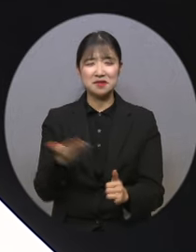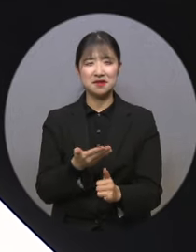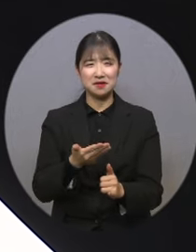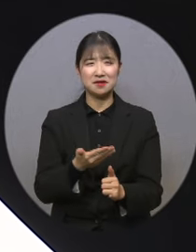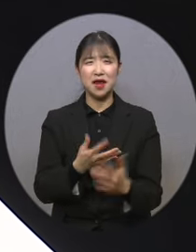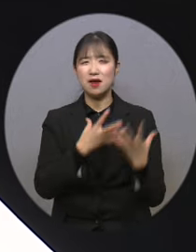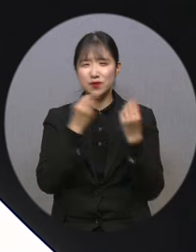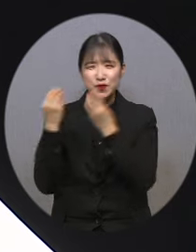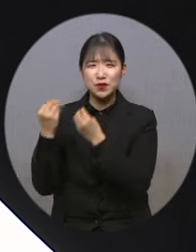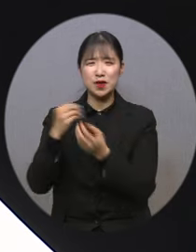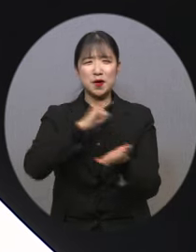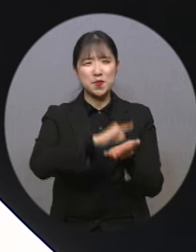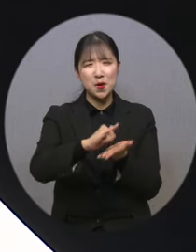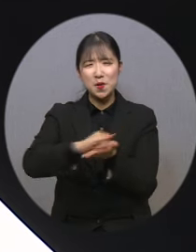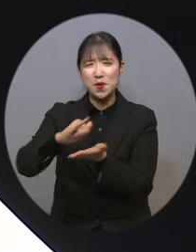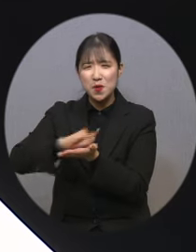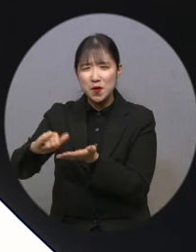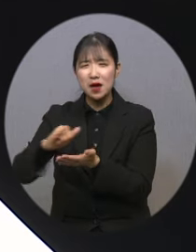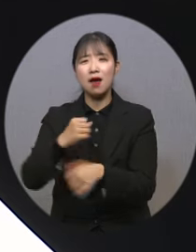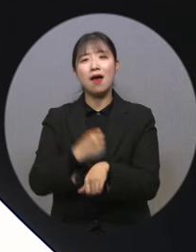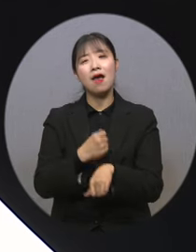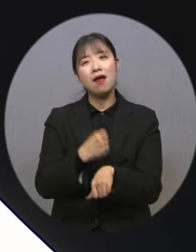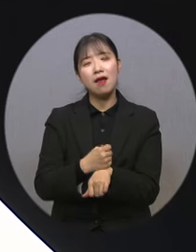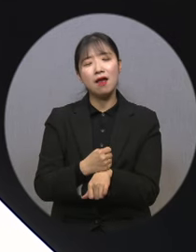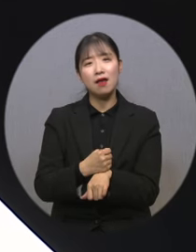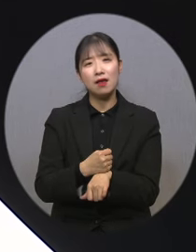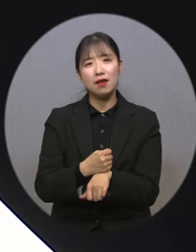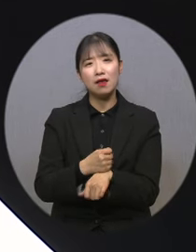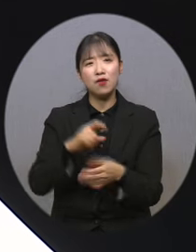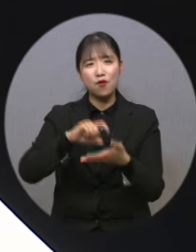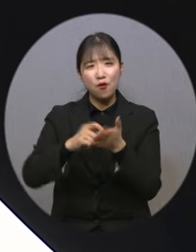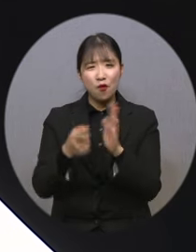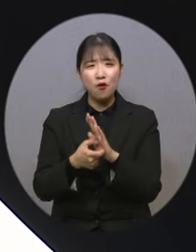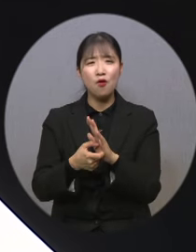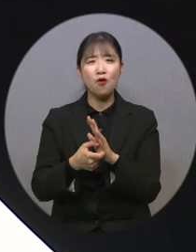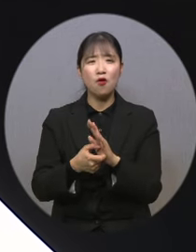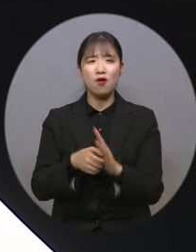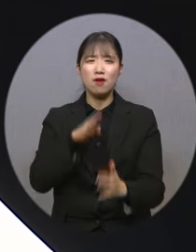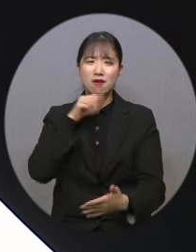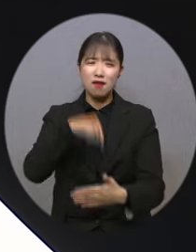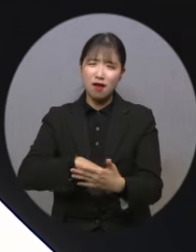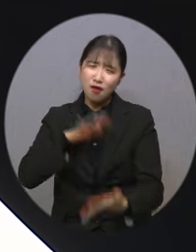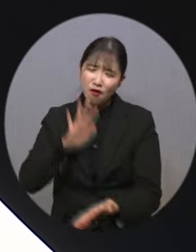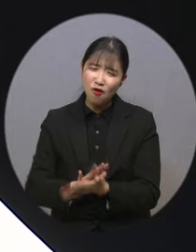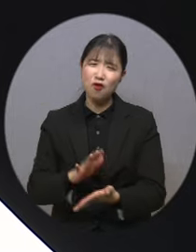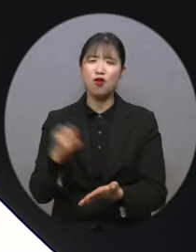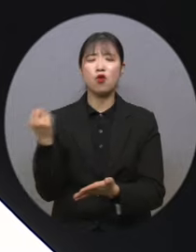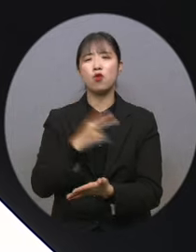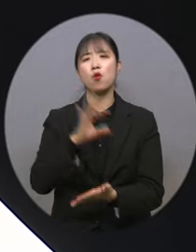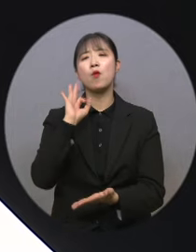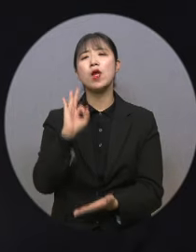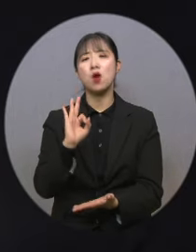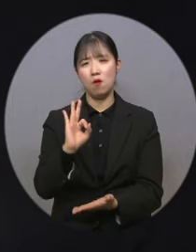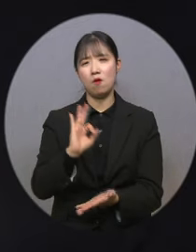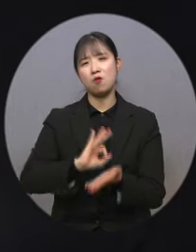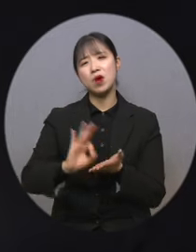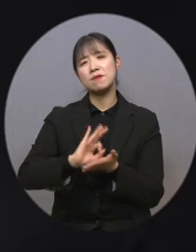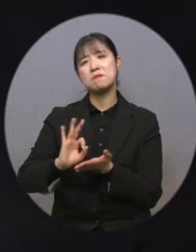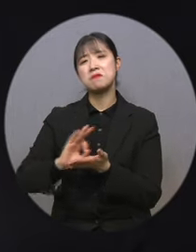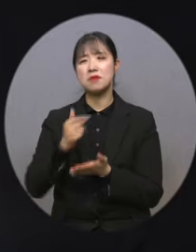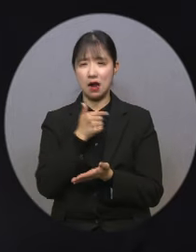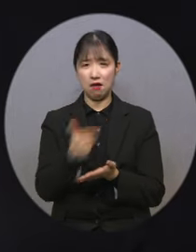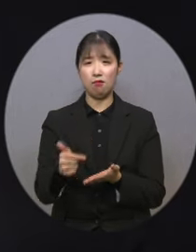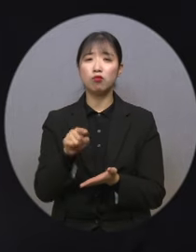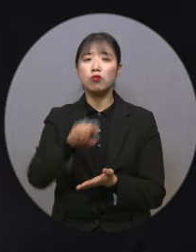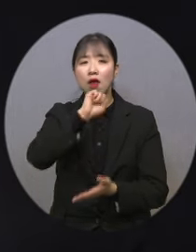줘 나를 걸어야 할 정도면 엄청난 열정과 비용이 따라가는데 그렇습니다 그